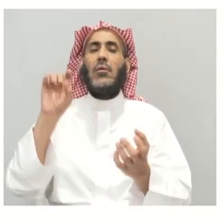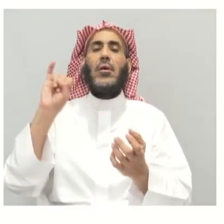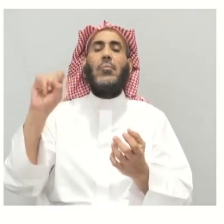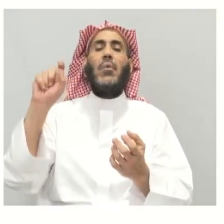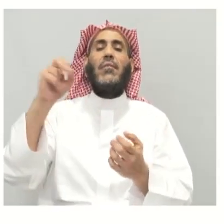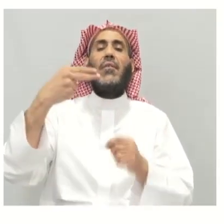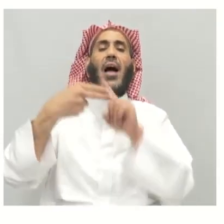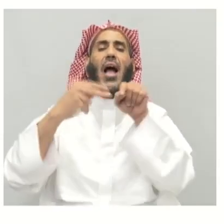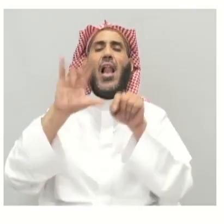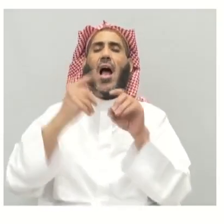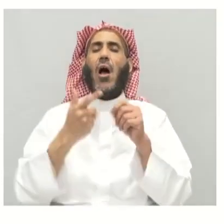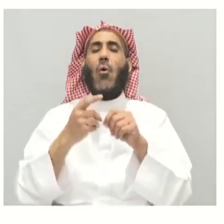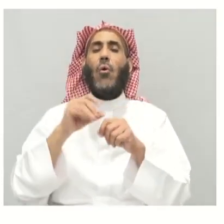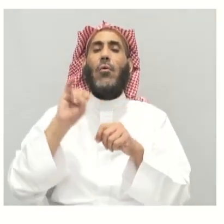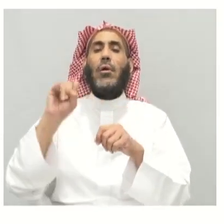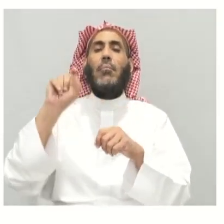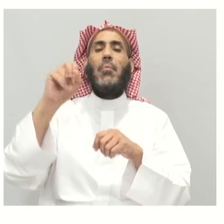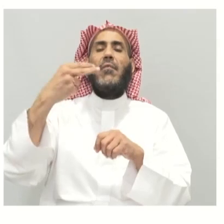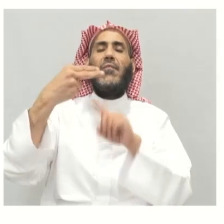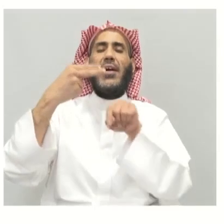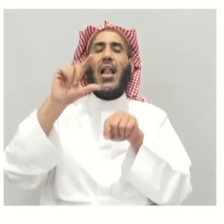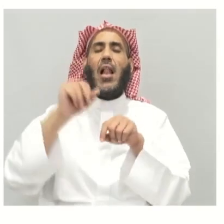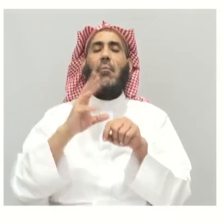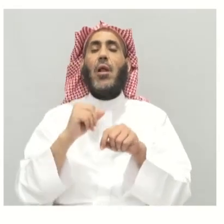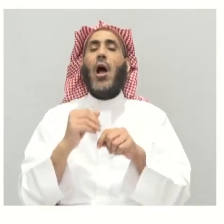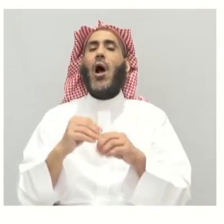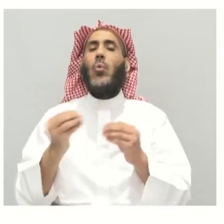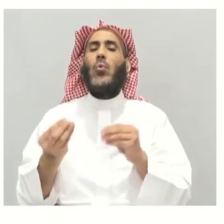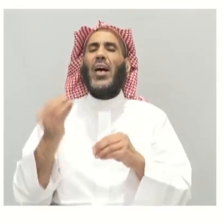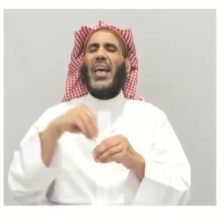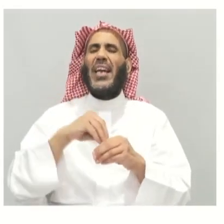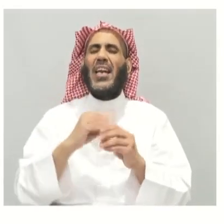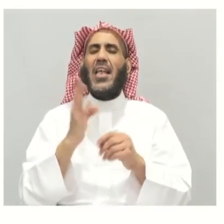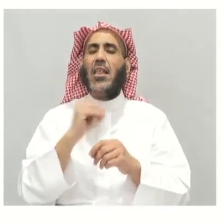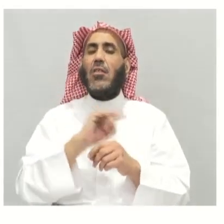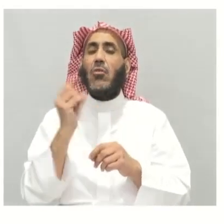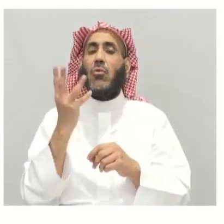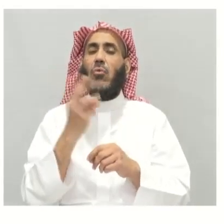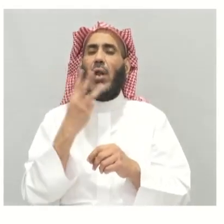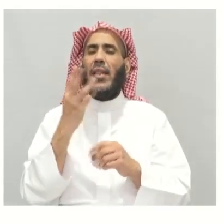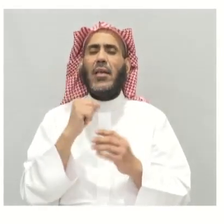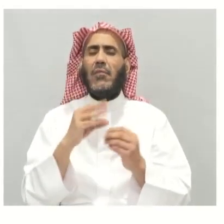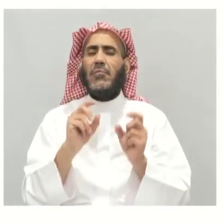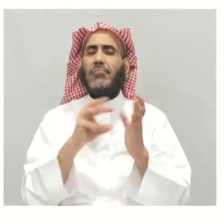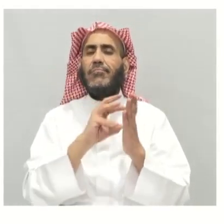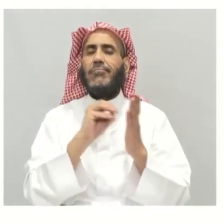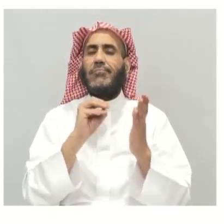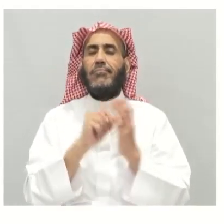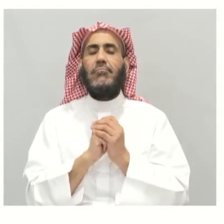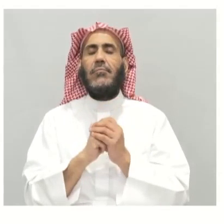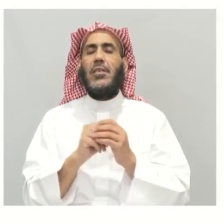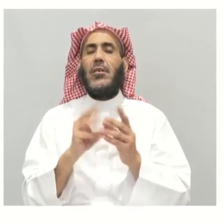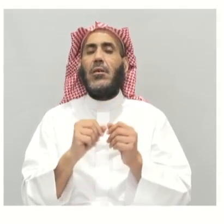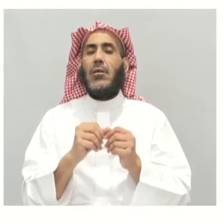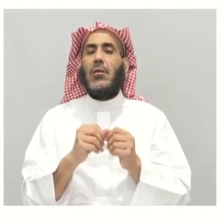أو أحسنتم، مفعل من غير الثلاثي. طريقة الصياغة،